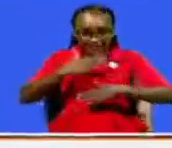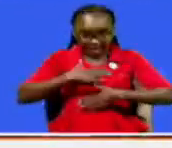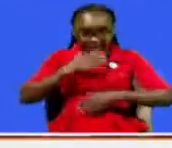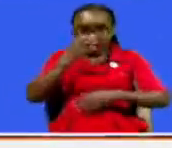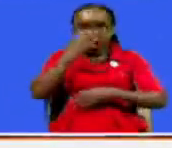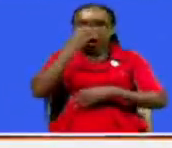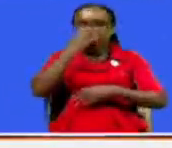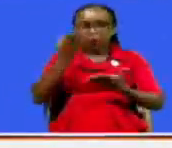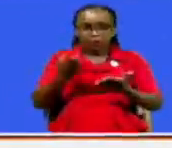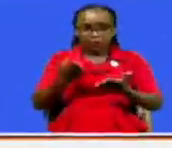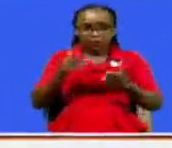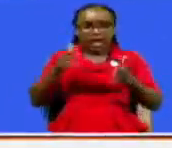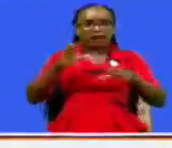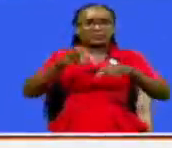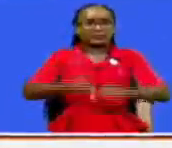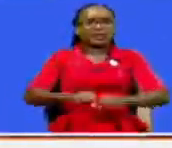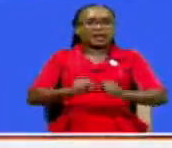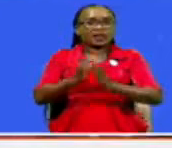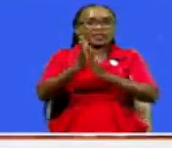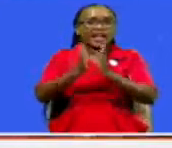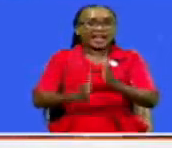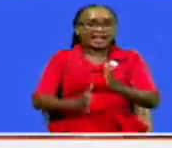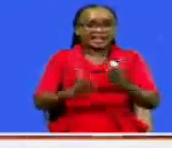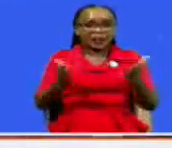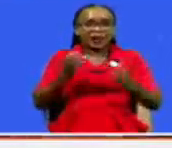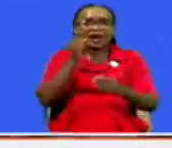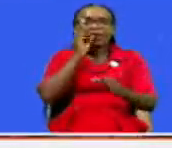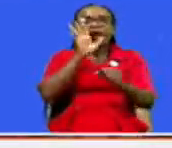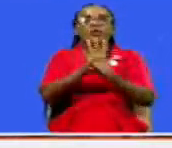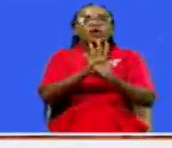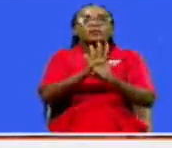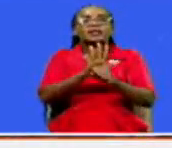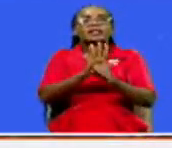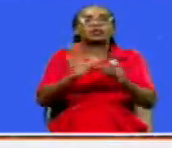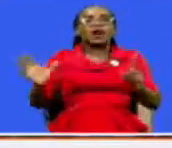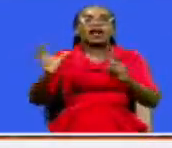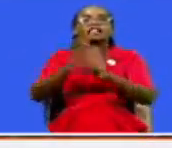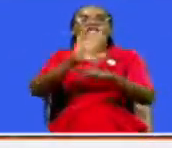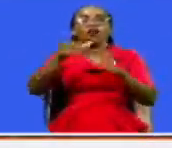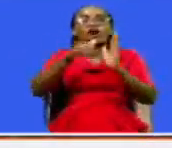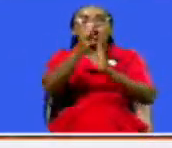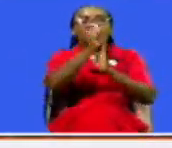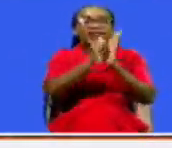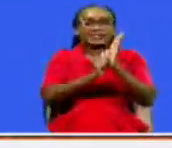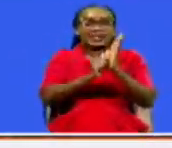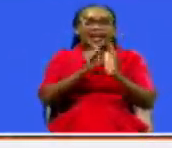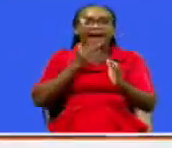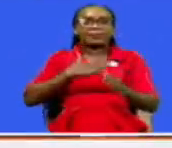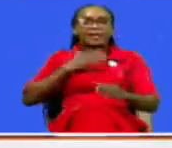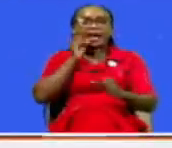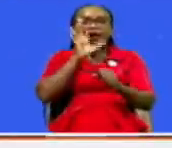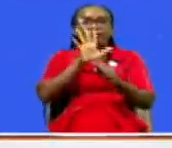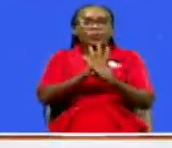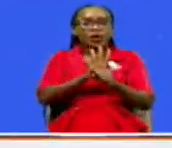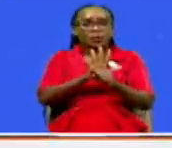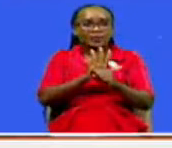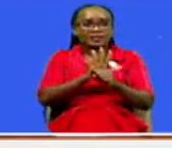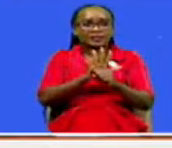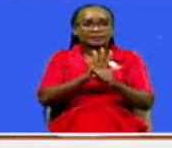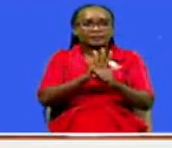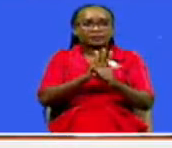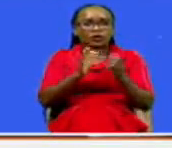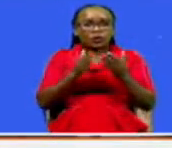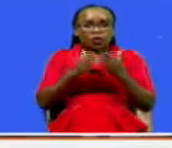Ruto hatimaye amechukua hatamu za uongozi akiahidi kutimiza ahadi zote. I promise to throw